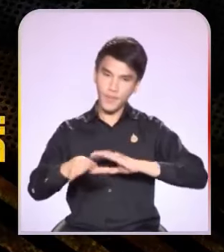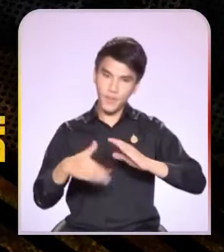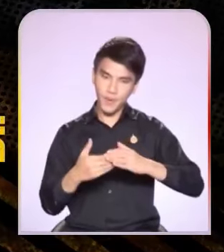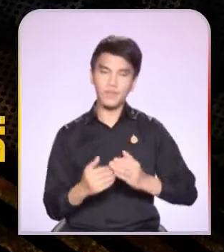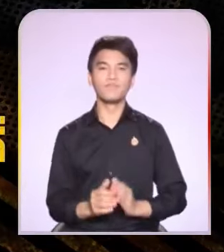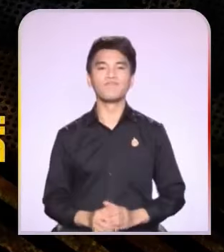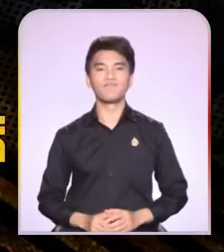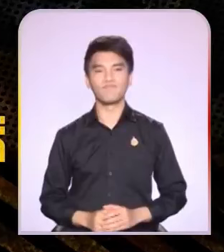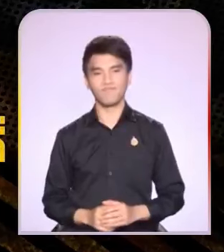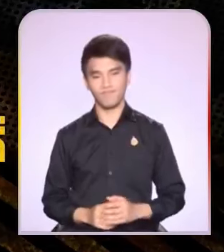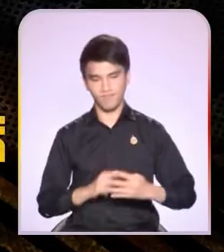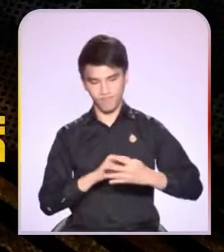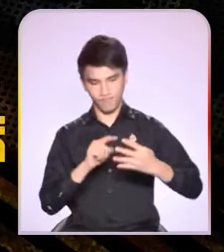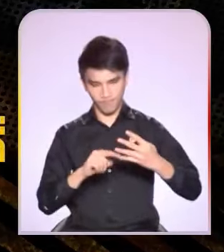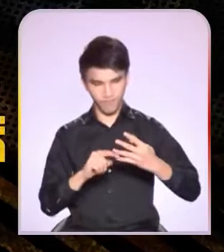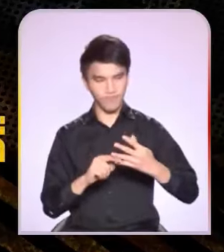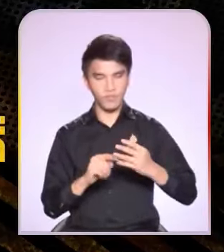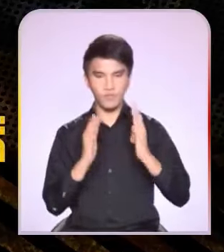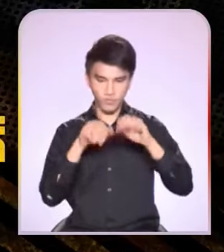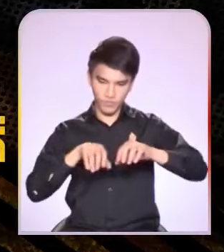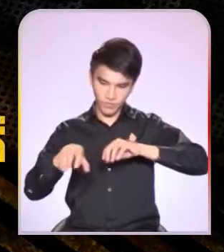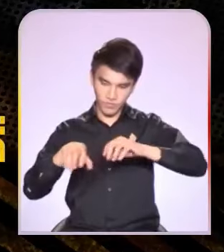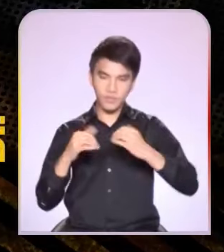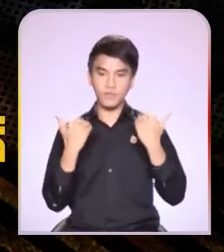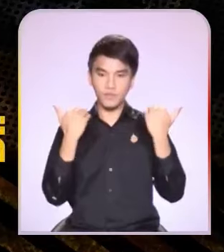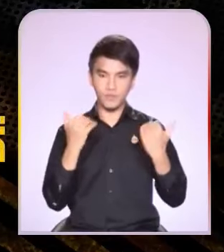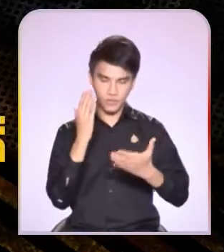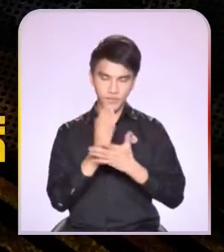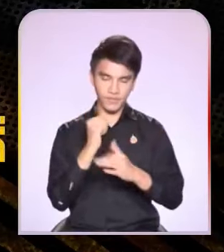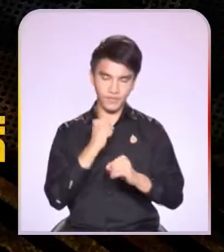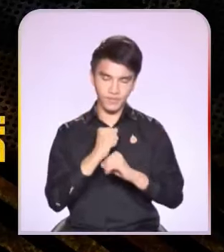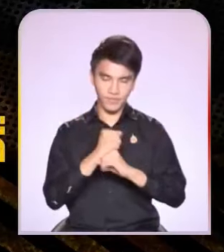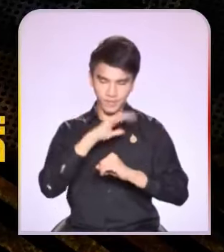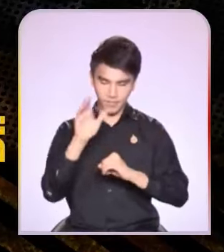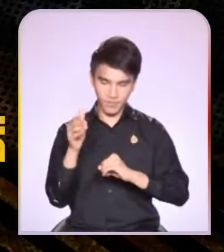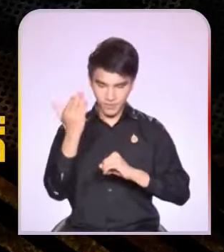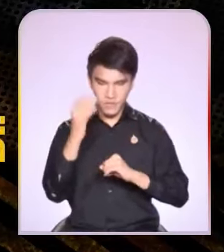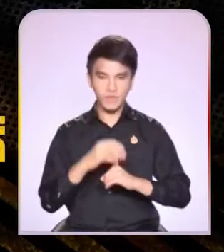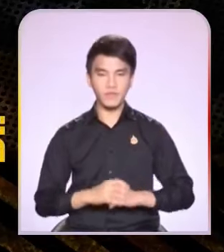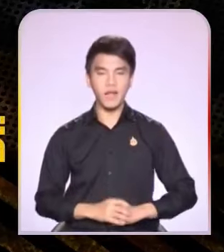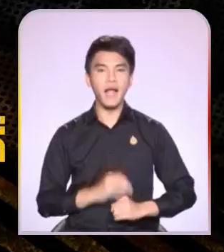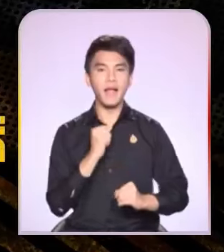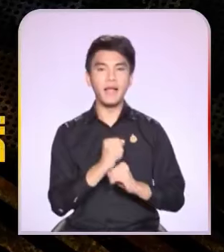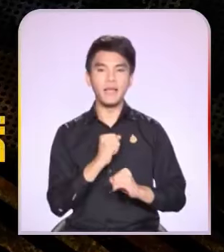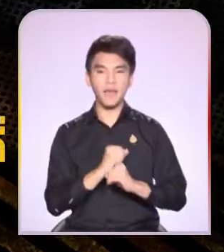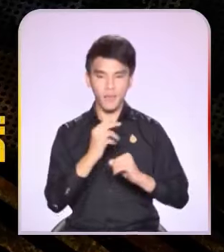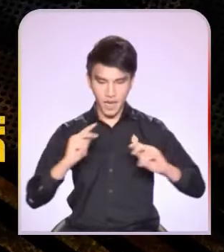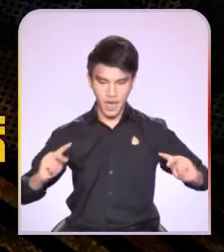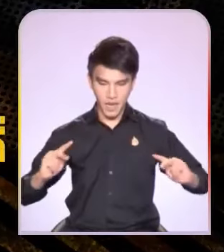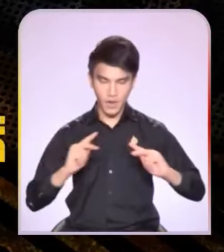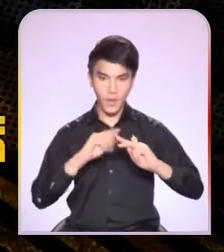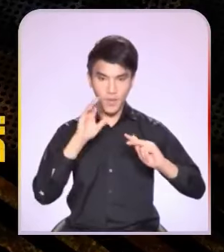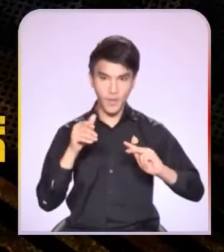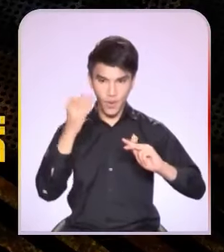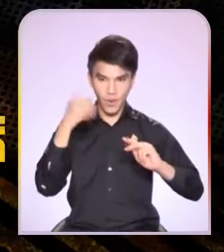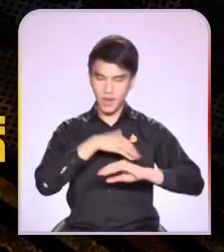4บุคลากรที่จัดการด้านความปลอดภัยในการขนส่งตอนนี้ให้หยุดปฏิบัติหน้าที่ดึงตัวเข้ามาทำงานที่กรมการขนส่งทางบ